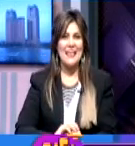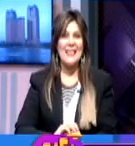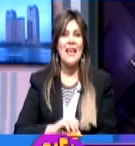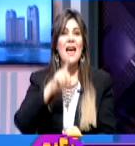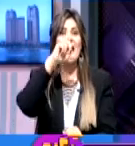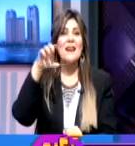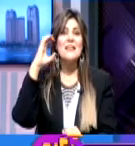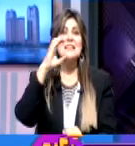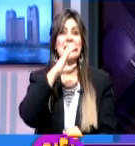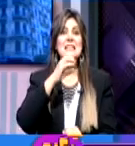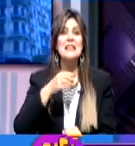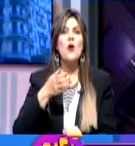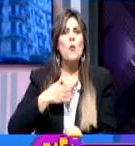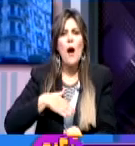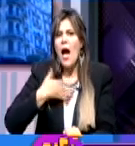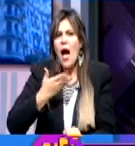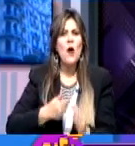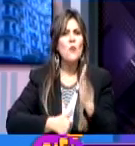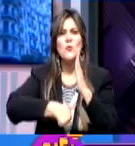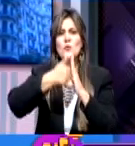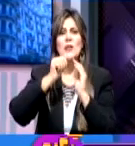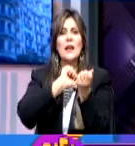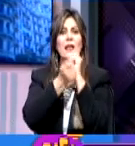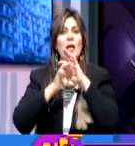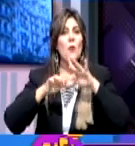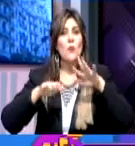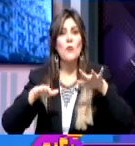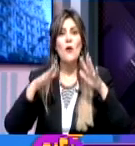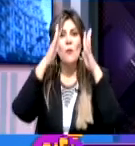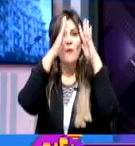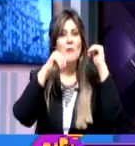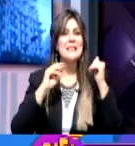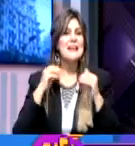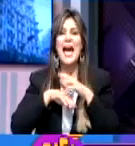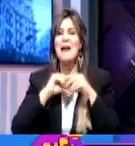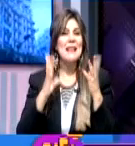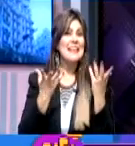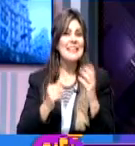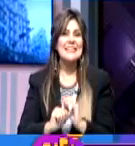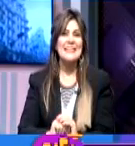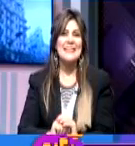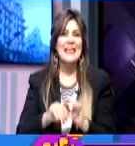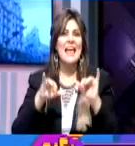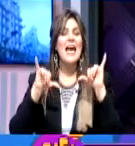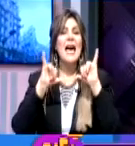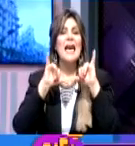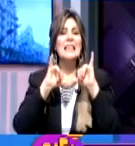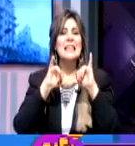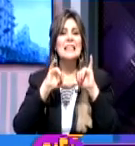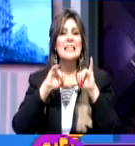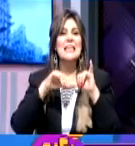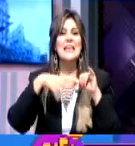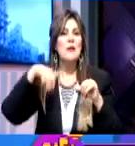ينجح التحول الرقمي في مصر باقصى دول العالم. عمل ايه بقى؟ بدل ما النت بقى ارضي شبكات